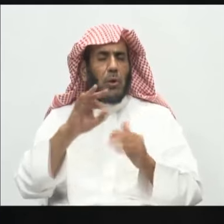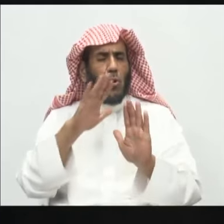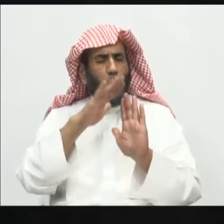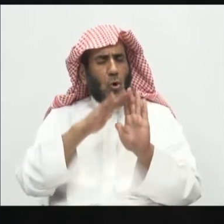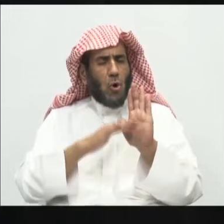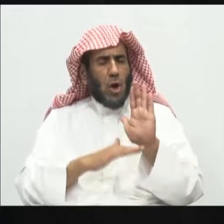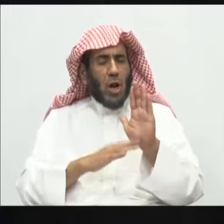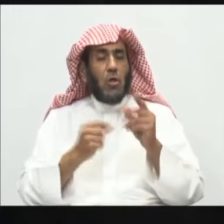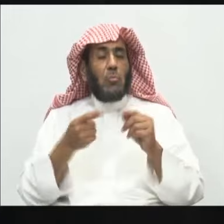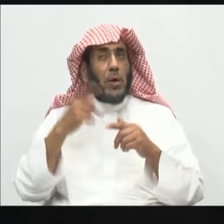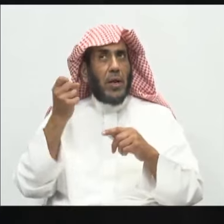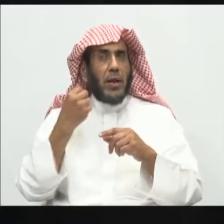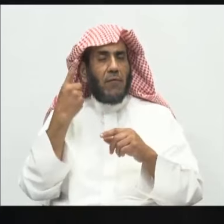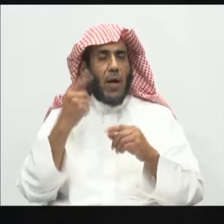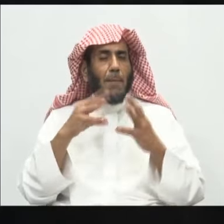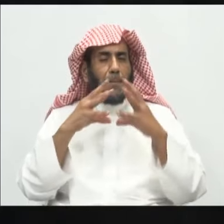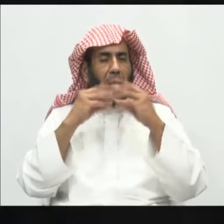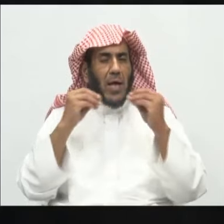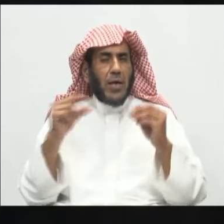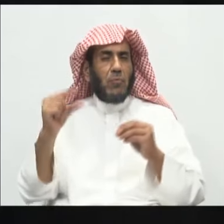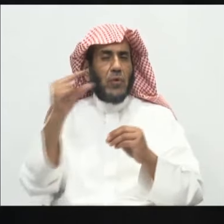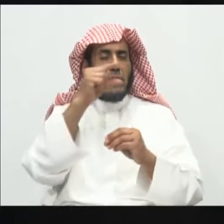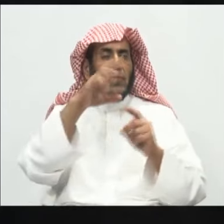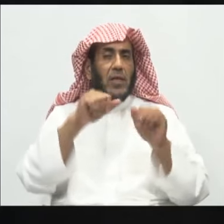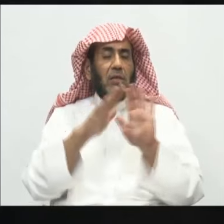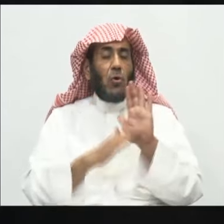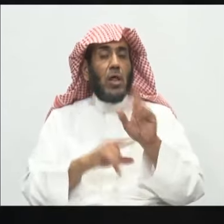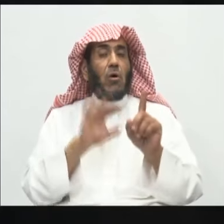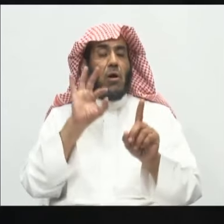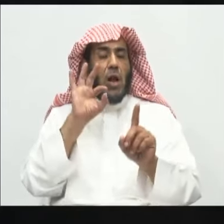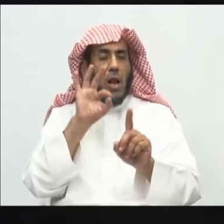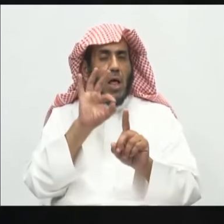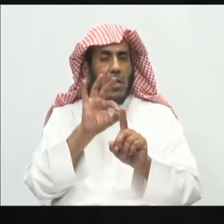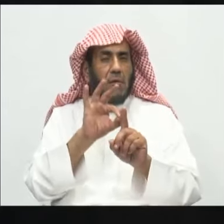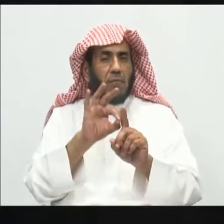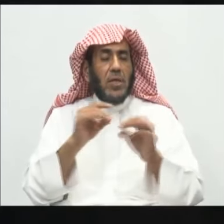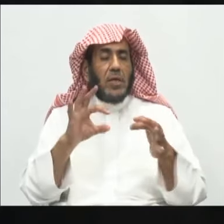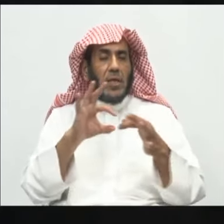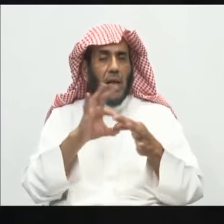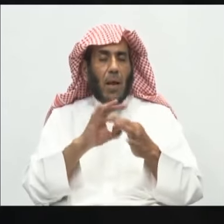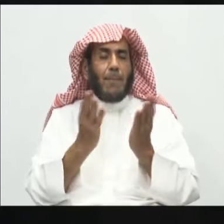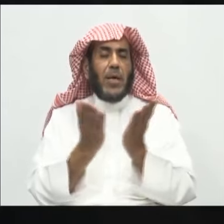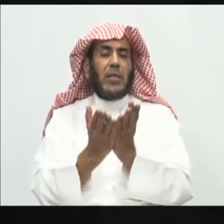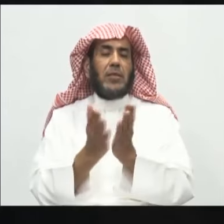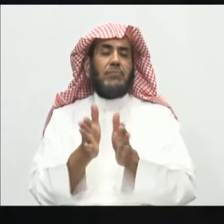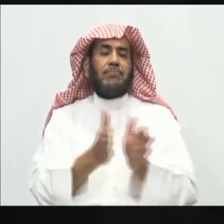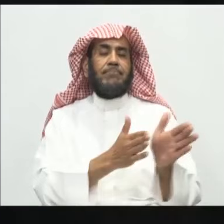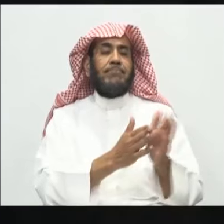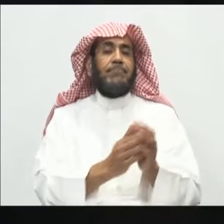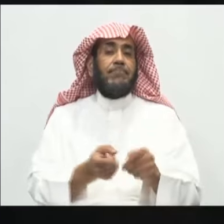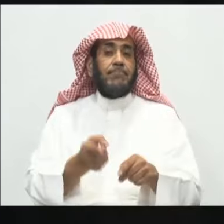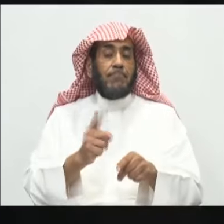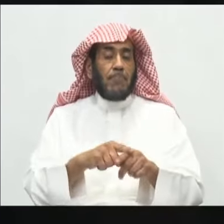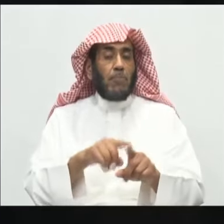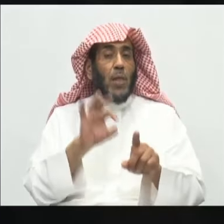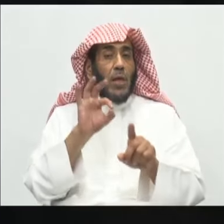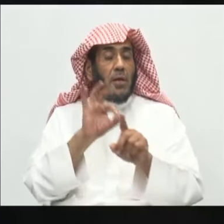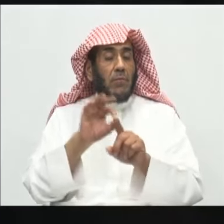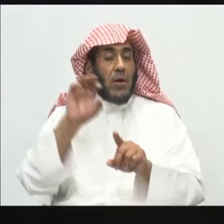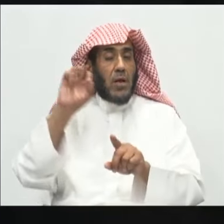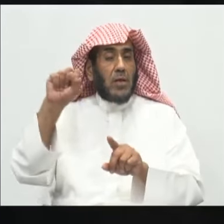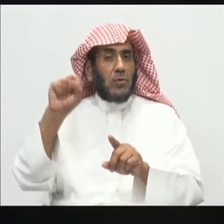سنفهم ايضا معاني المفردات في هذا في هذا النص وهذا هو الهدف ايضا الذي يتعلق بهذا الدرس ايضا هدف خاص يتعلق